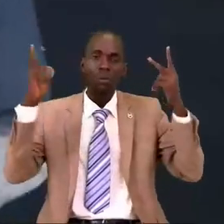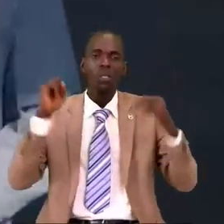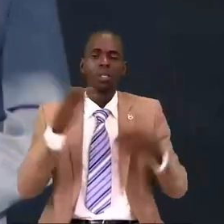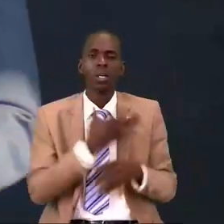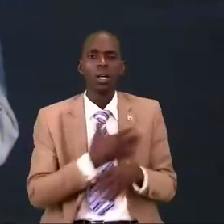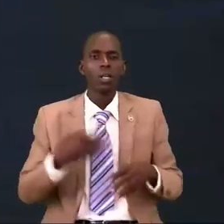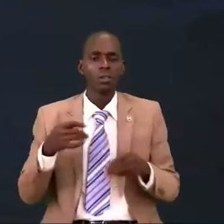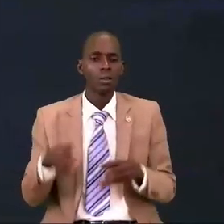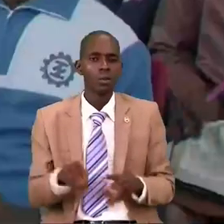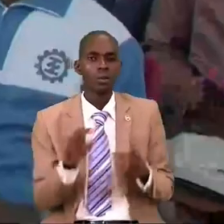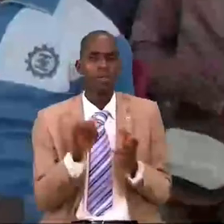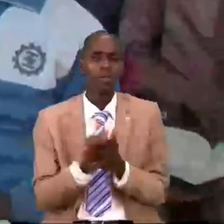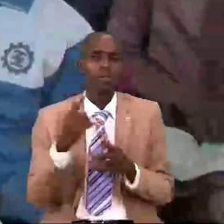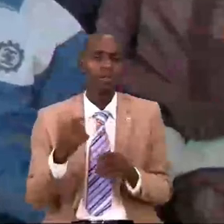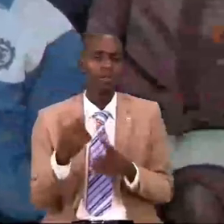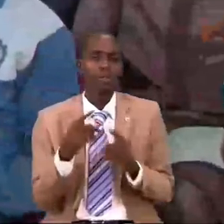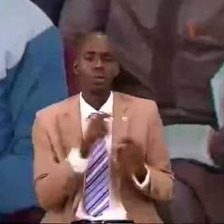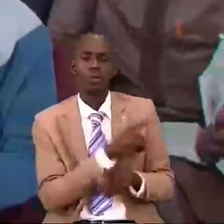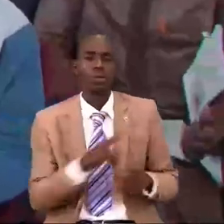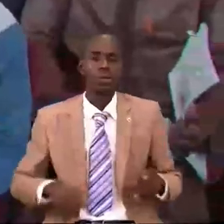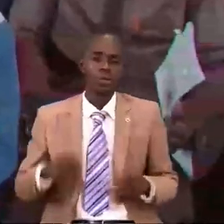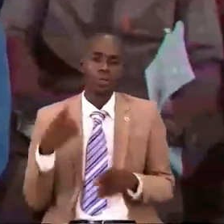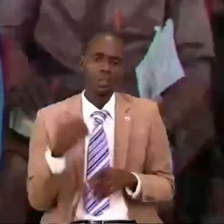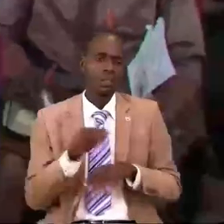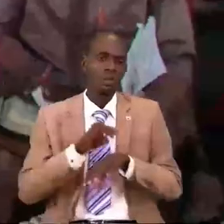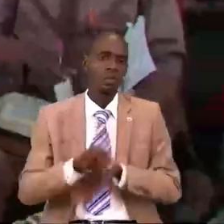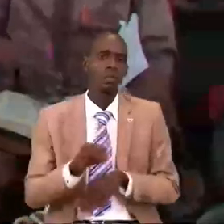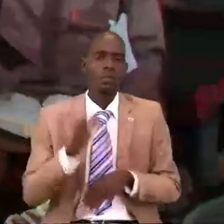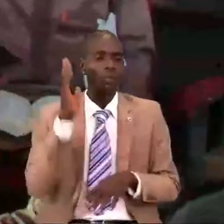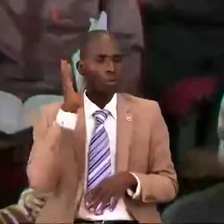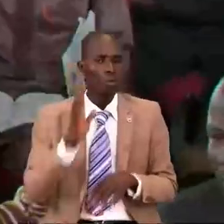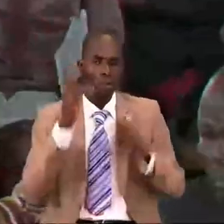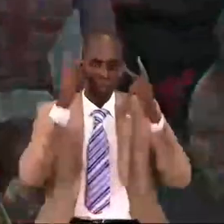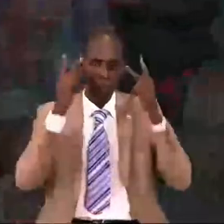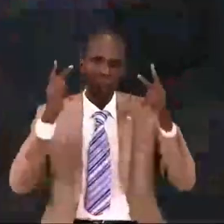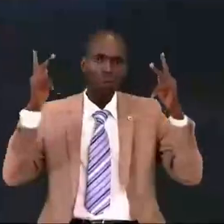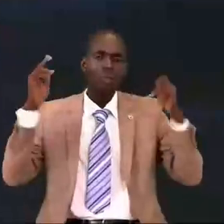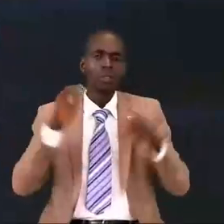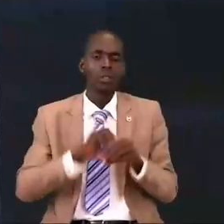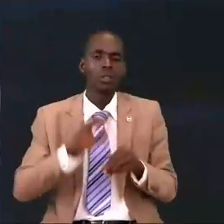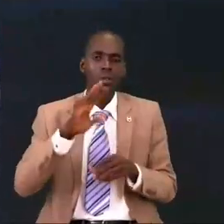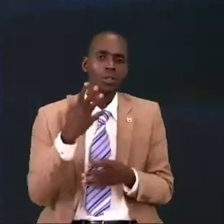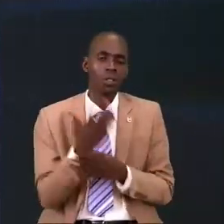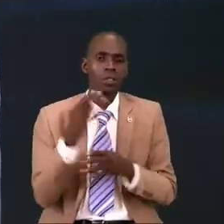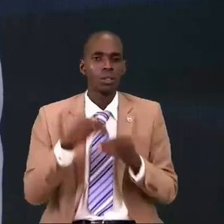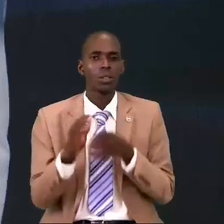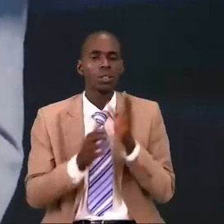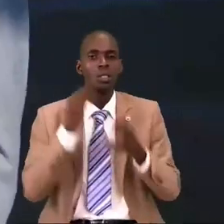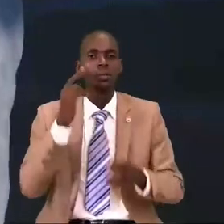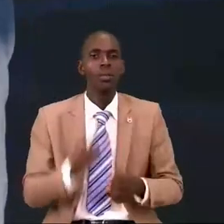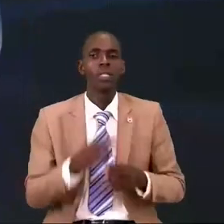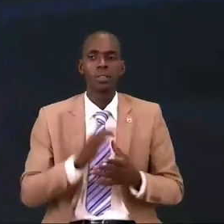l'œuvre du Seigneur, le ministère va prospérer entre tes mains au nom de Jésus. Premier élément, observe.